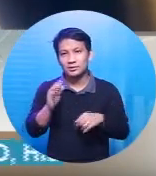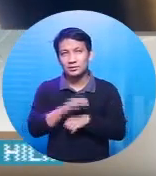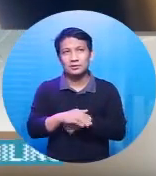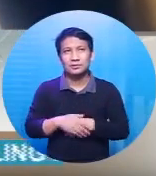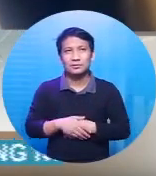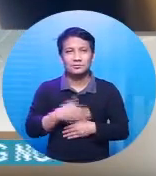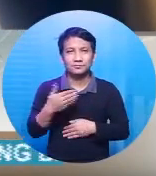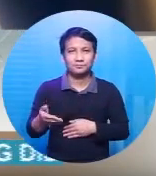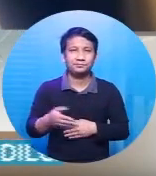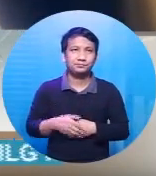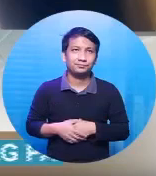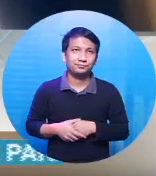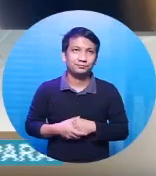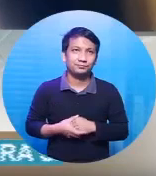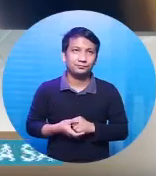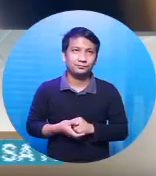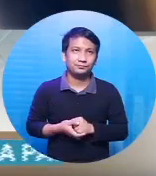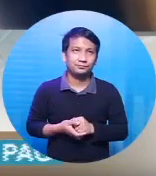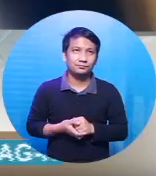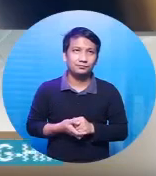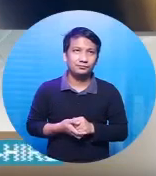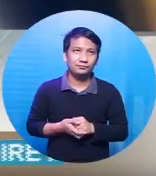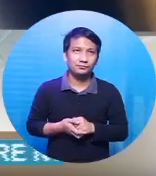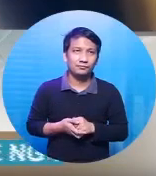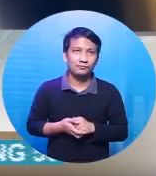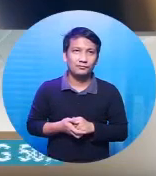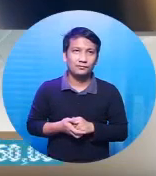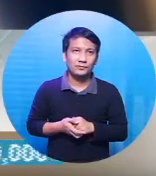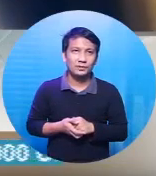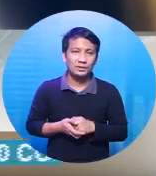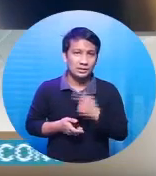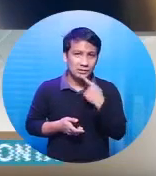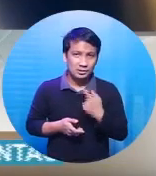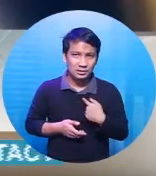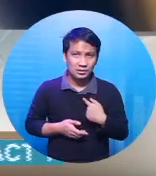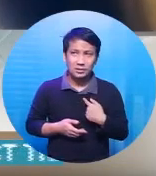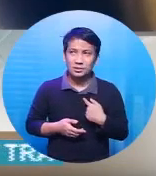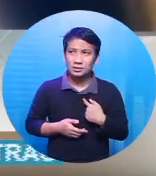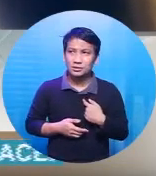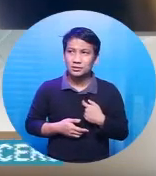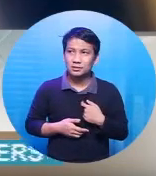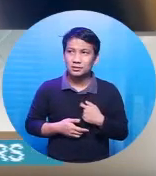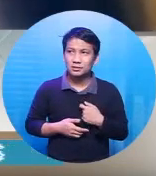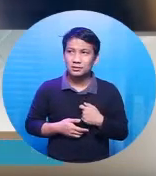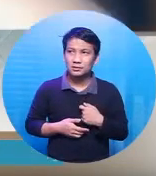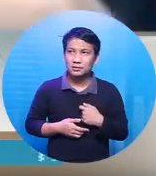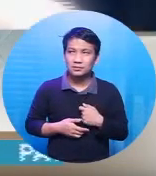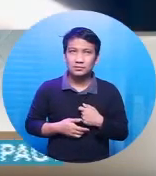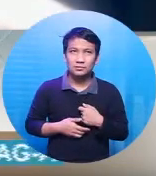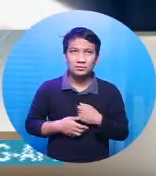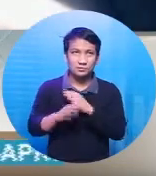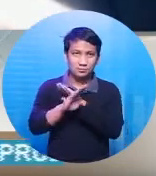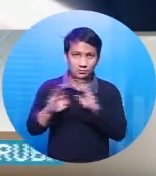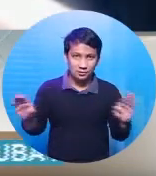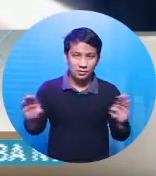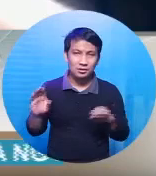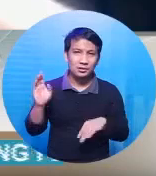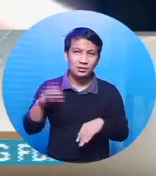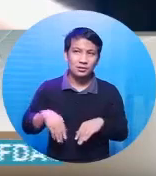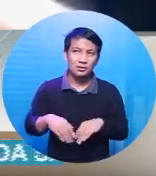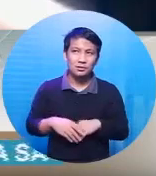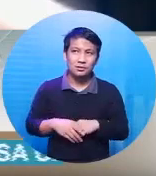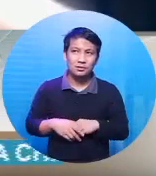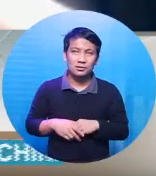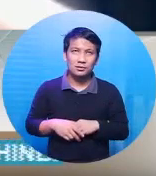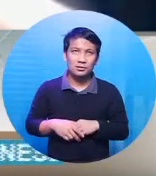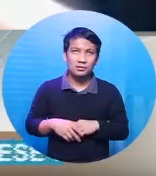mga... kung ano man po yun na pag iniisip nyo against Jasmine, tatablahin nyo na yun. Sandali po,